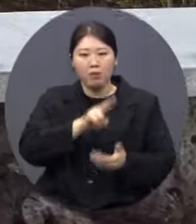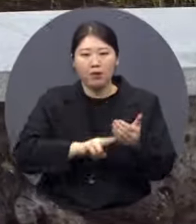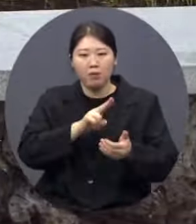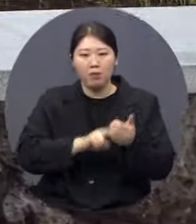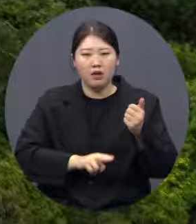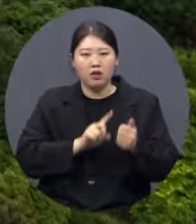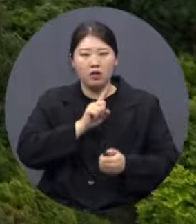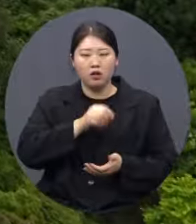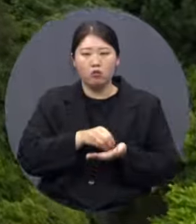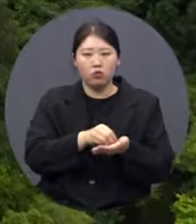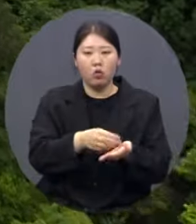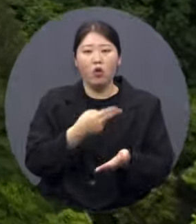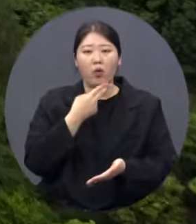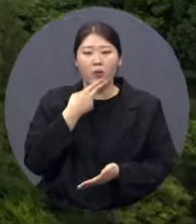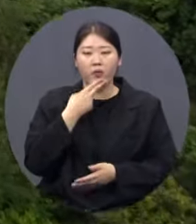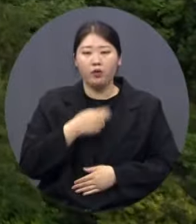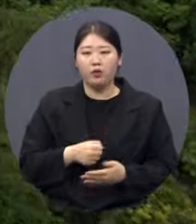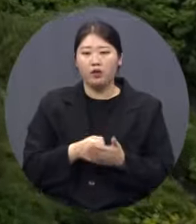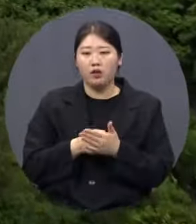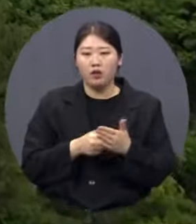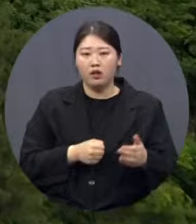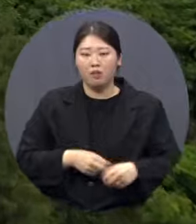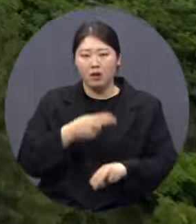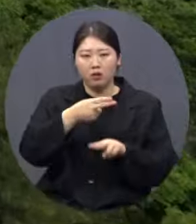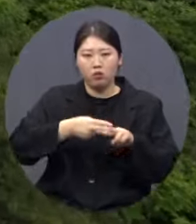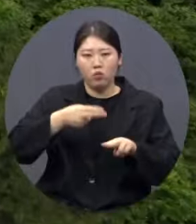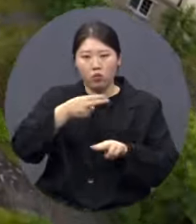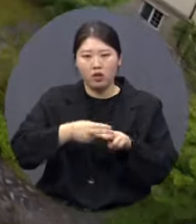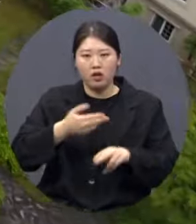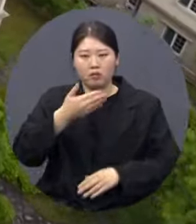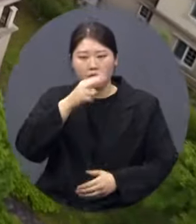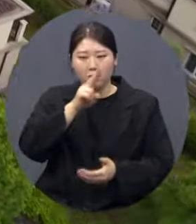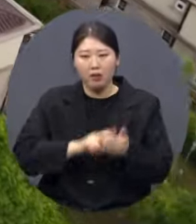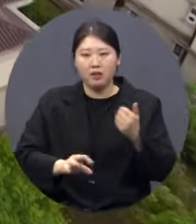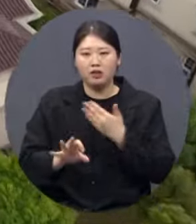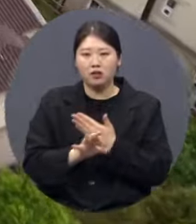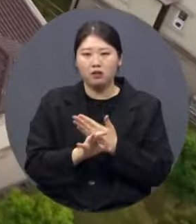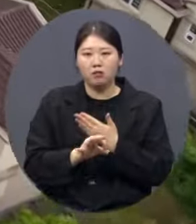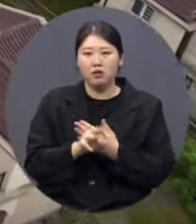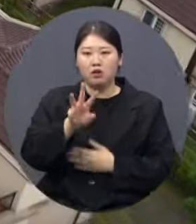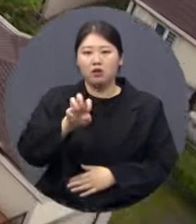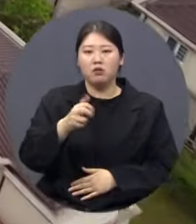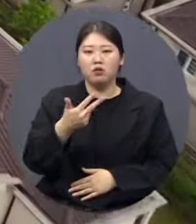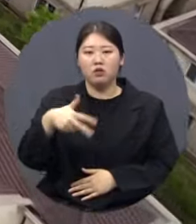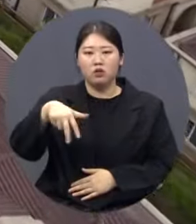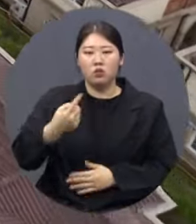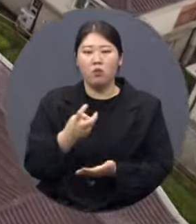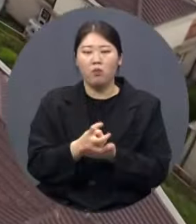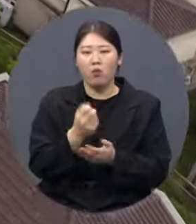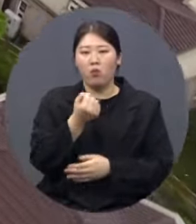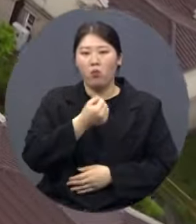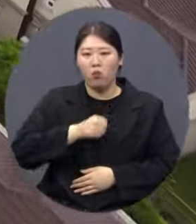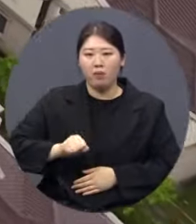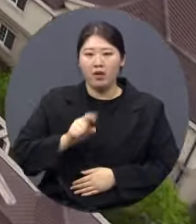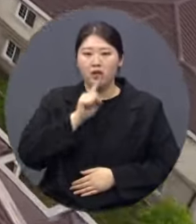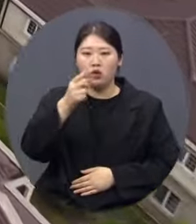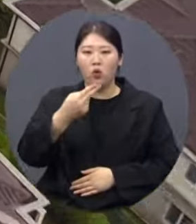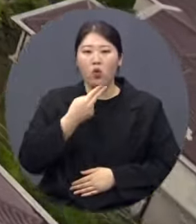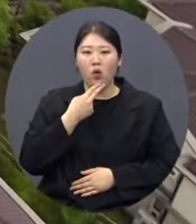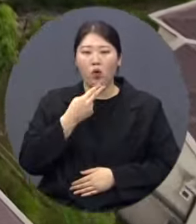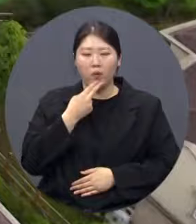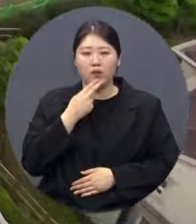없습니다 때문에 조리된 음식을 판매했다면 식품위생법 제 37조를 위반한 무신고 영업 행위가